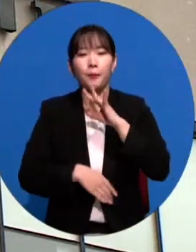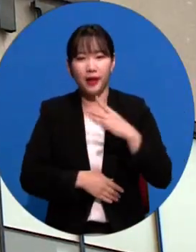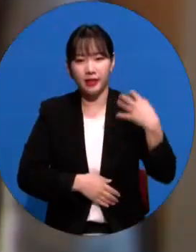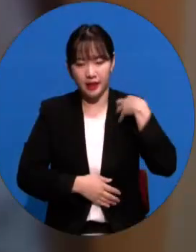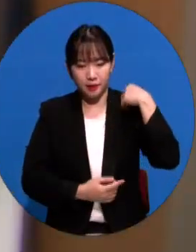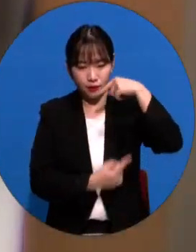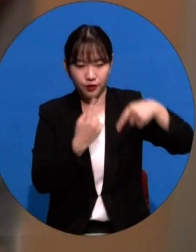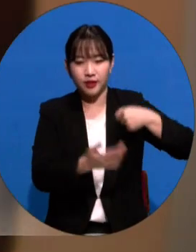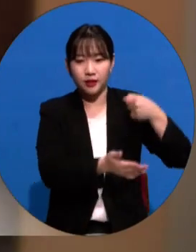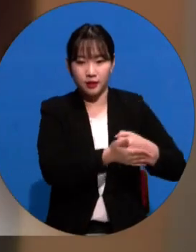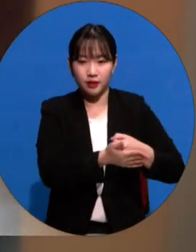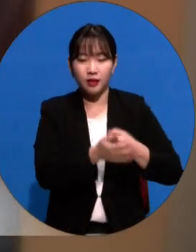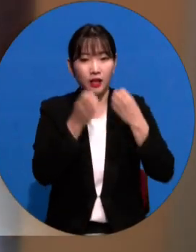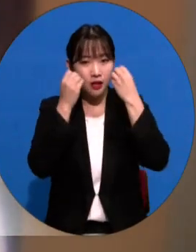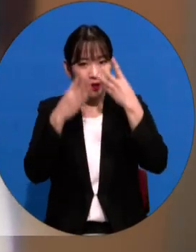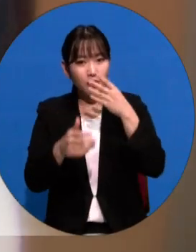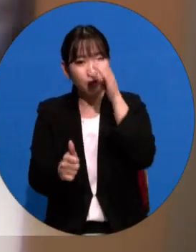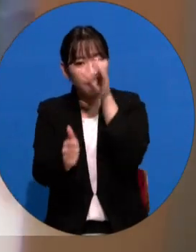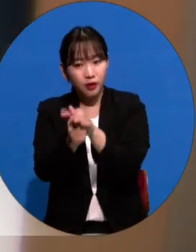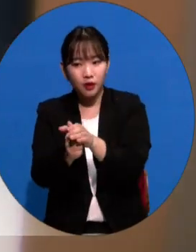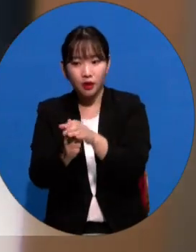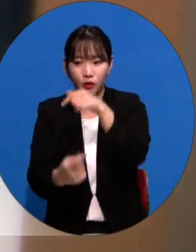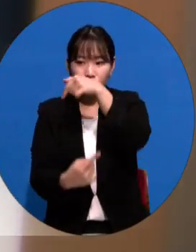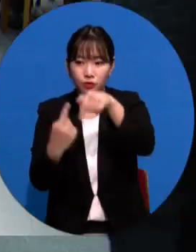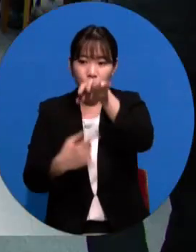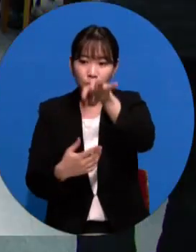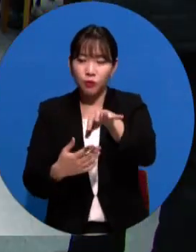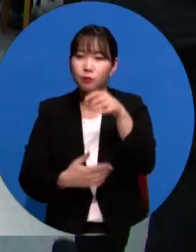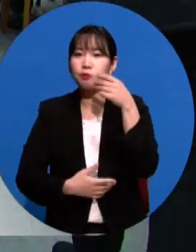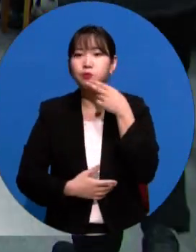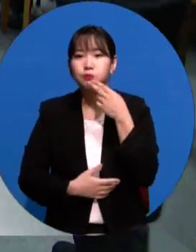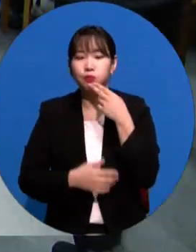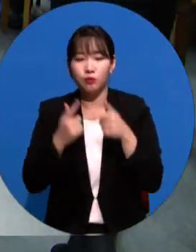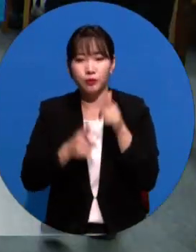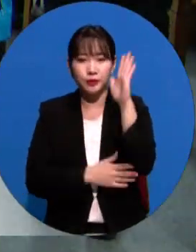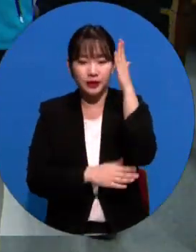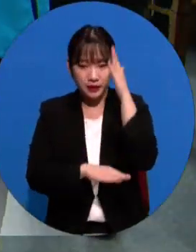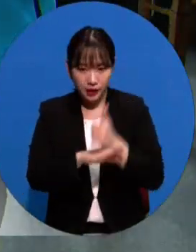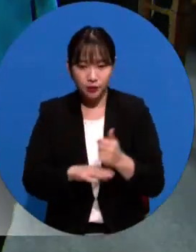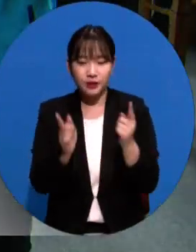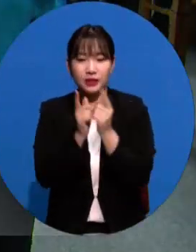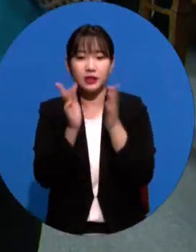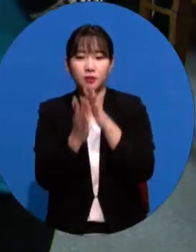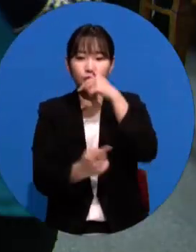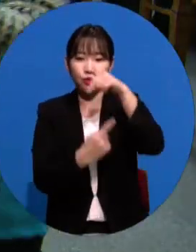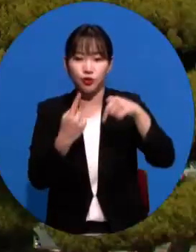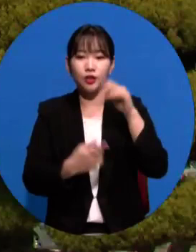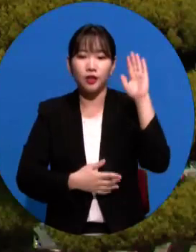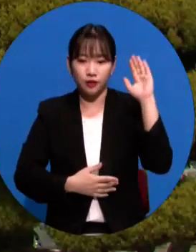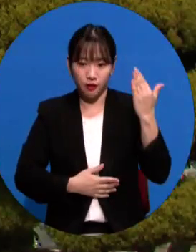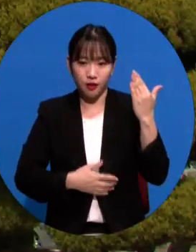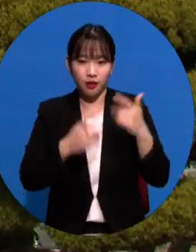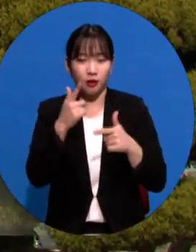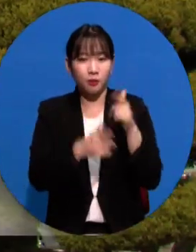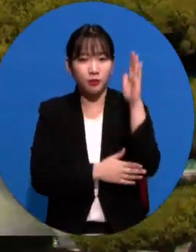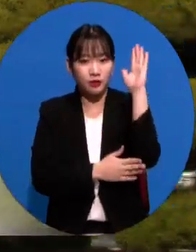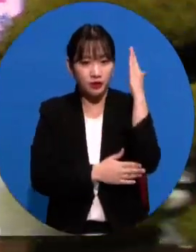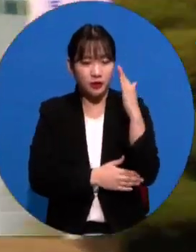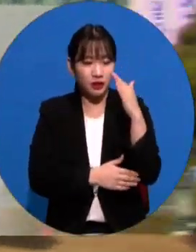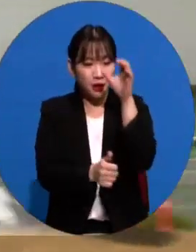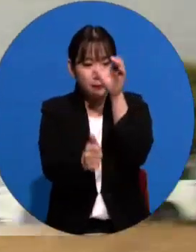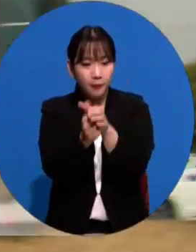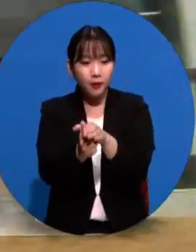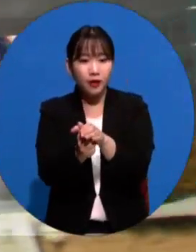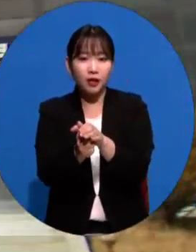겁니다. 새로운 위탁 운영 기관이 나타나지 않자 목포시가 결국 직영 체제로 전환했습니다. 목포시는 그동안 위탁